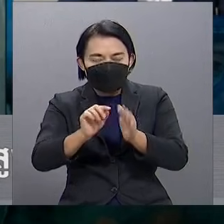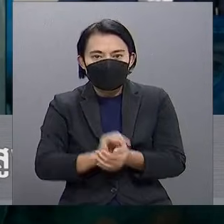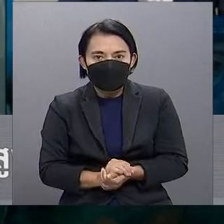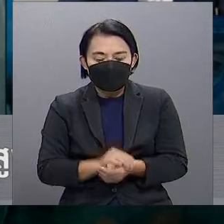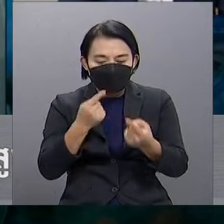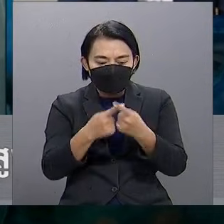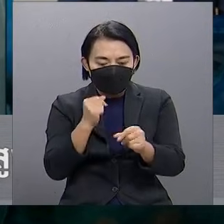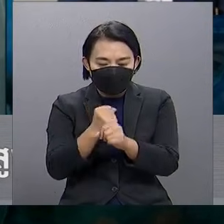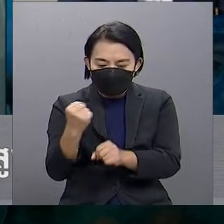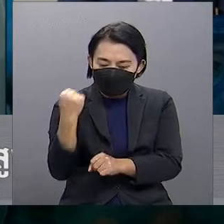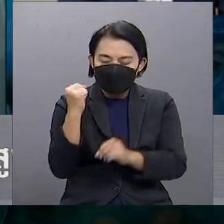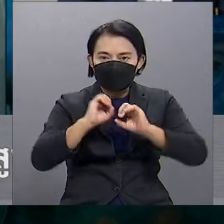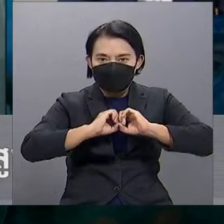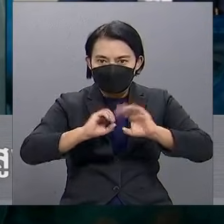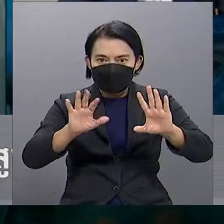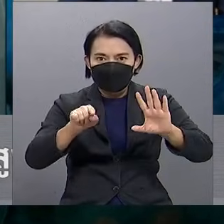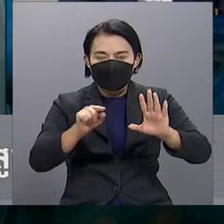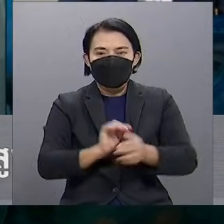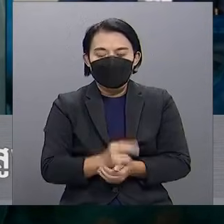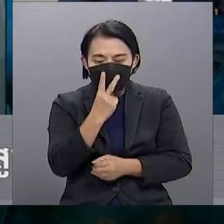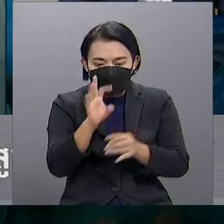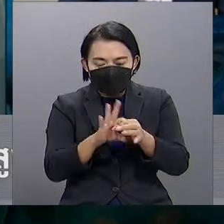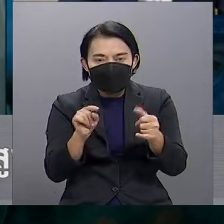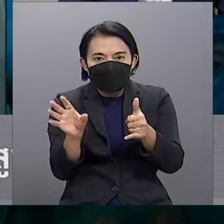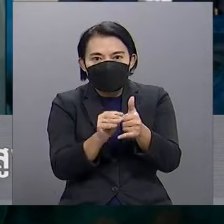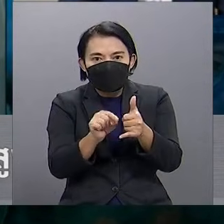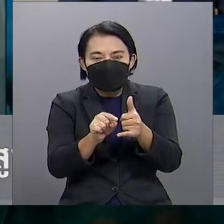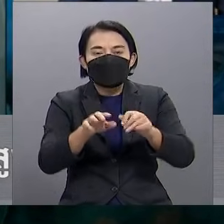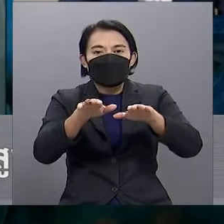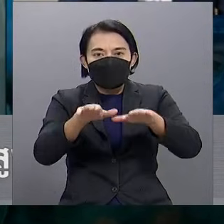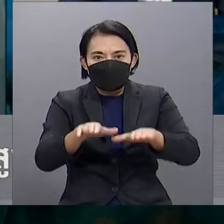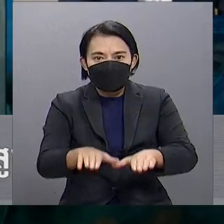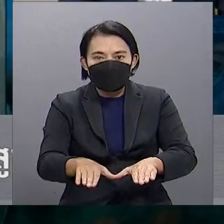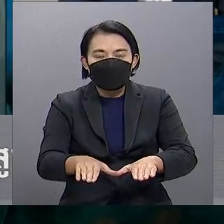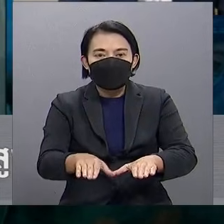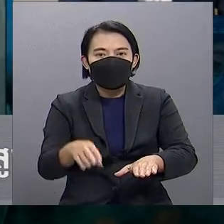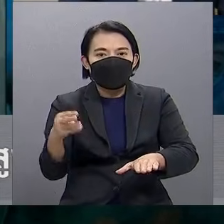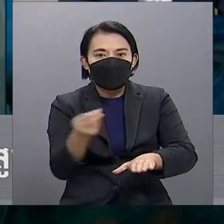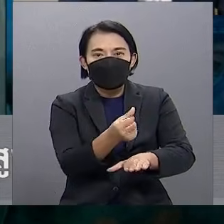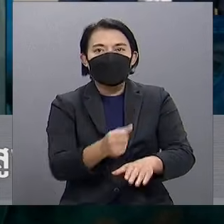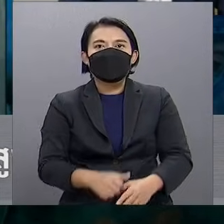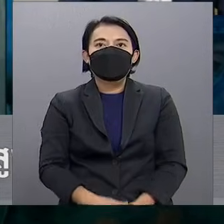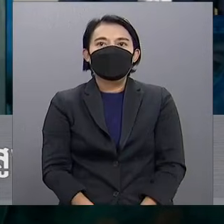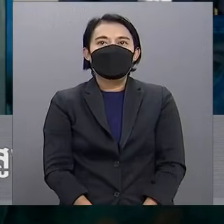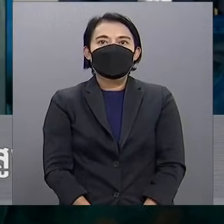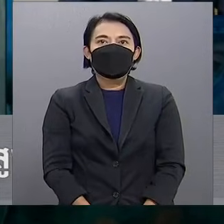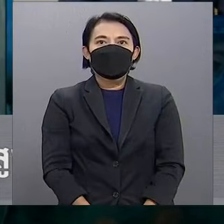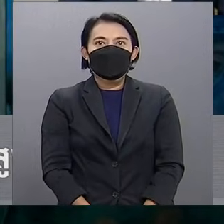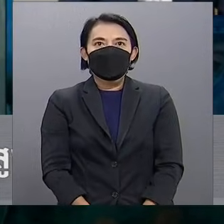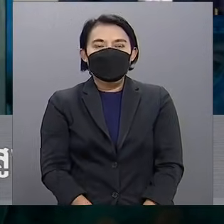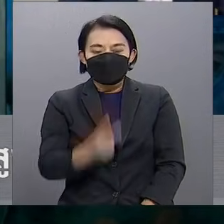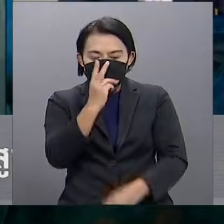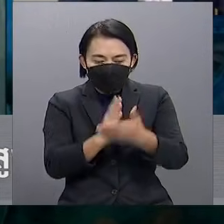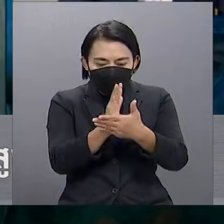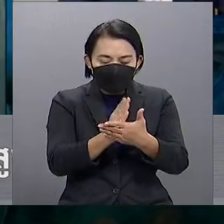ราอาจจะเห็นยอดที่มันลดลงเร็วกว่านี้นะครับแต่การที่มันออกมาลูกครึ่งครึ่งกลางๆแบบนี้มันก็เลยท